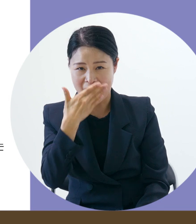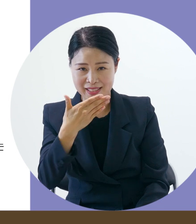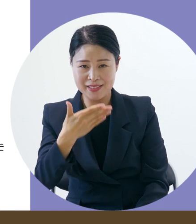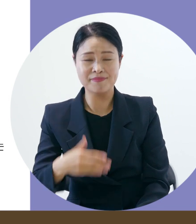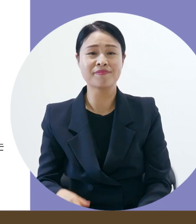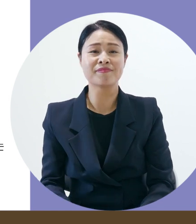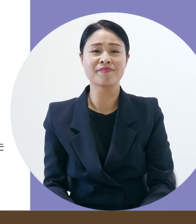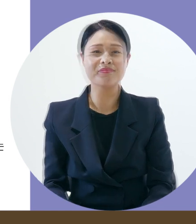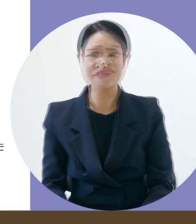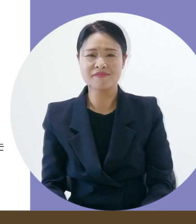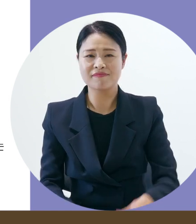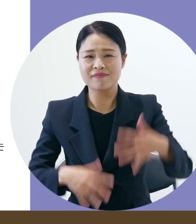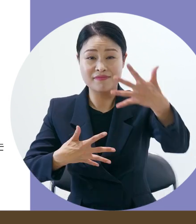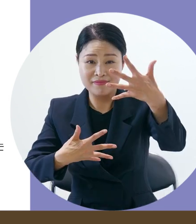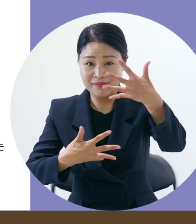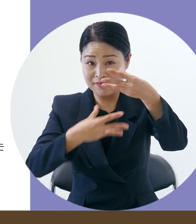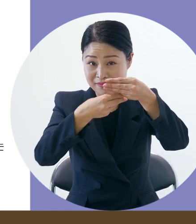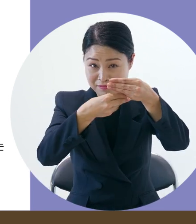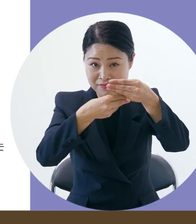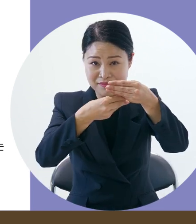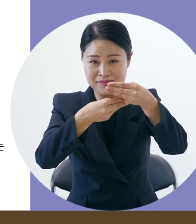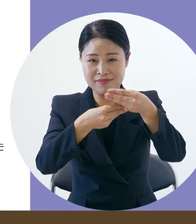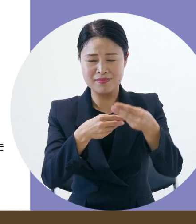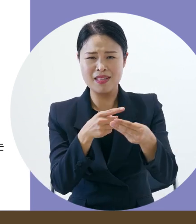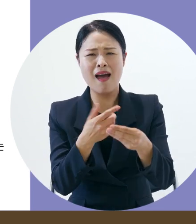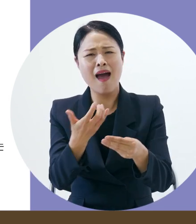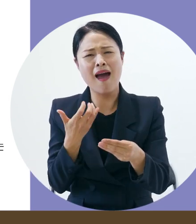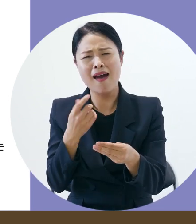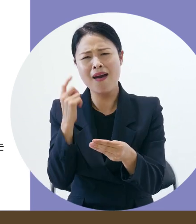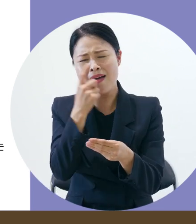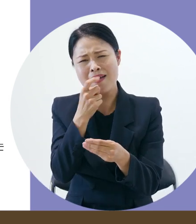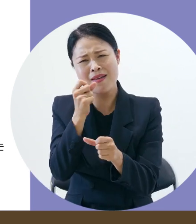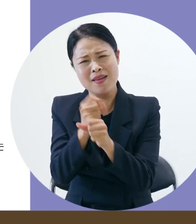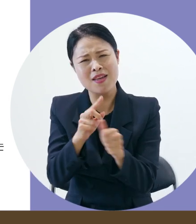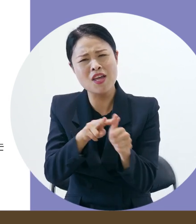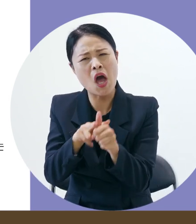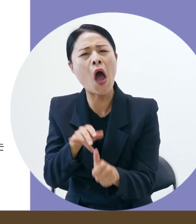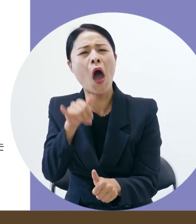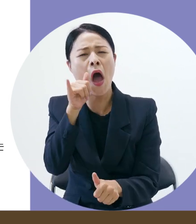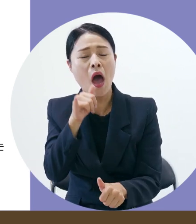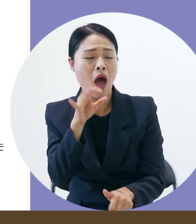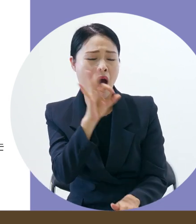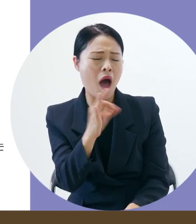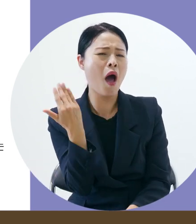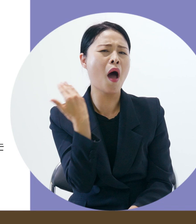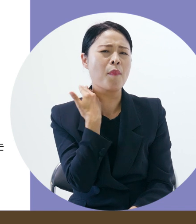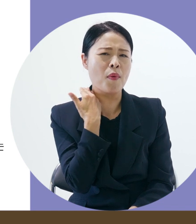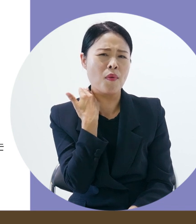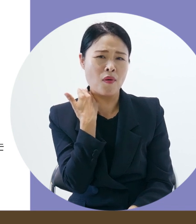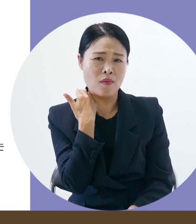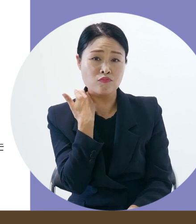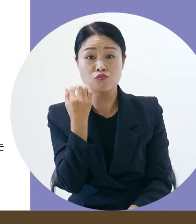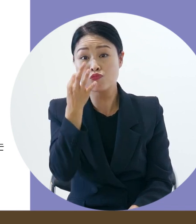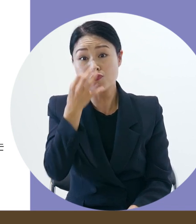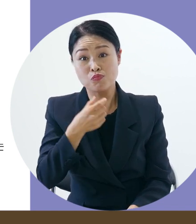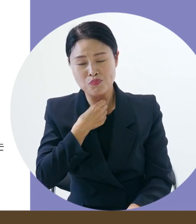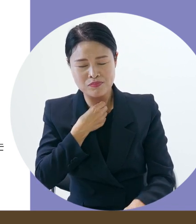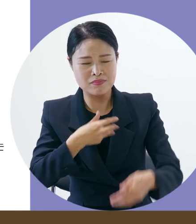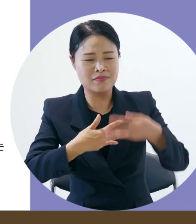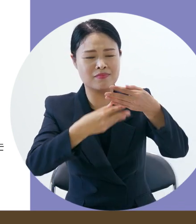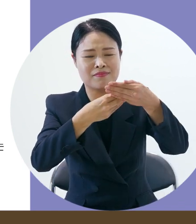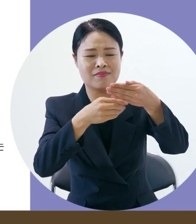있어요. 접기 버튼을 누르면 이미 확인한 정보는 보이지 않게 할 수 있고 보고